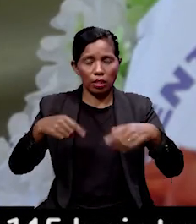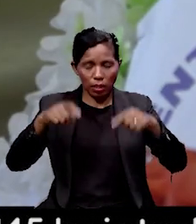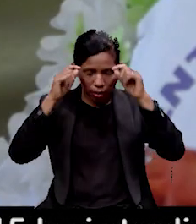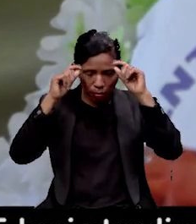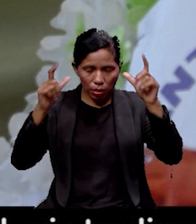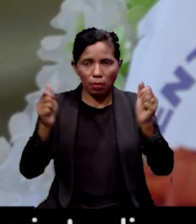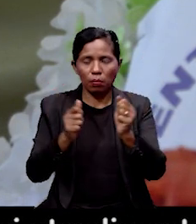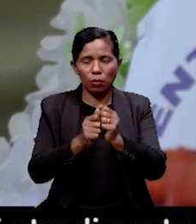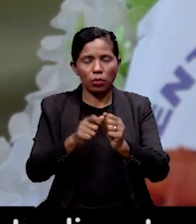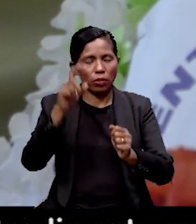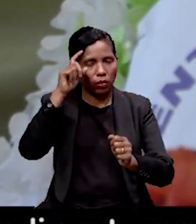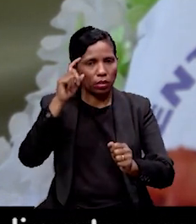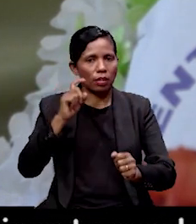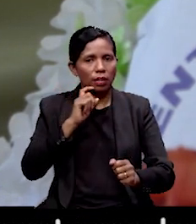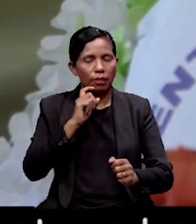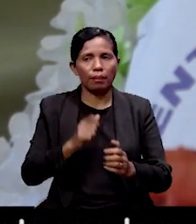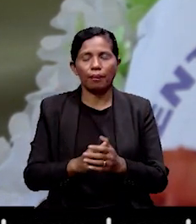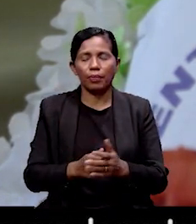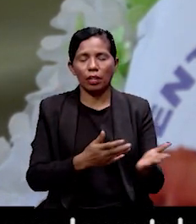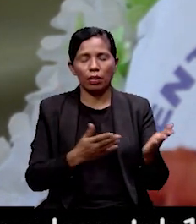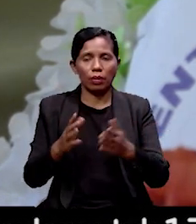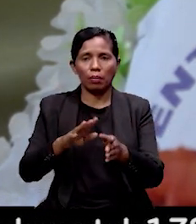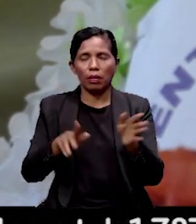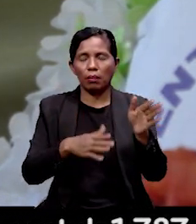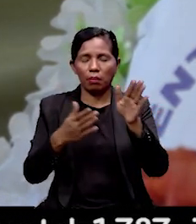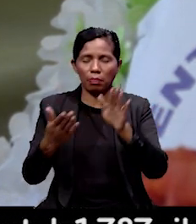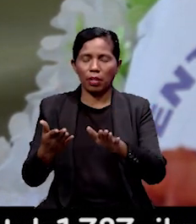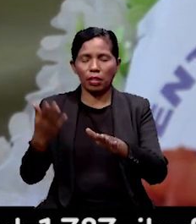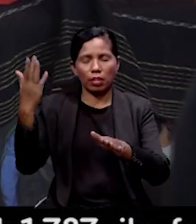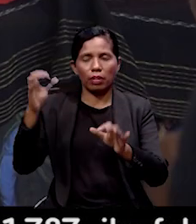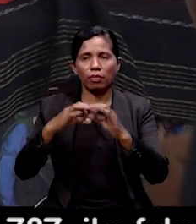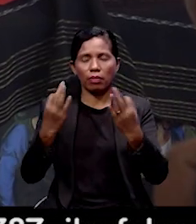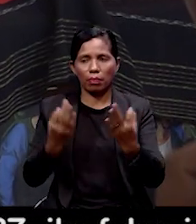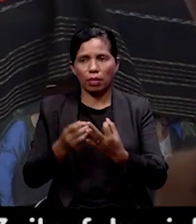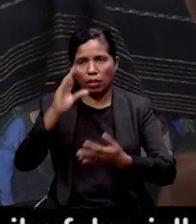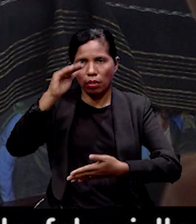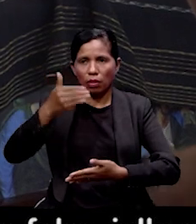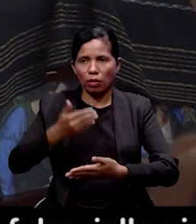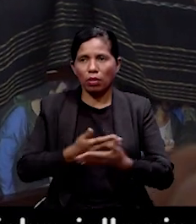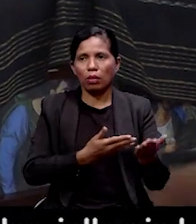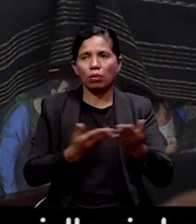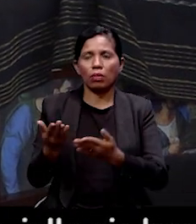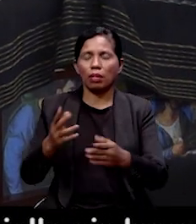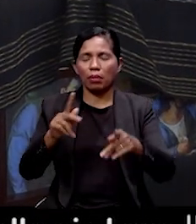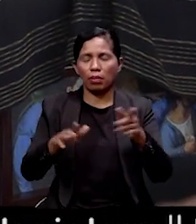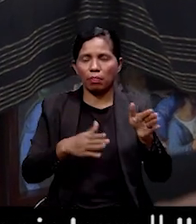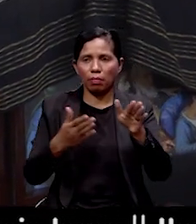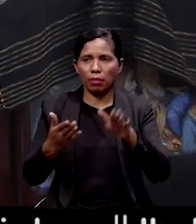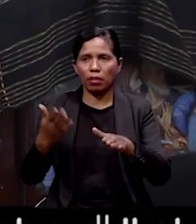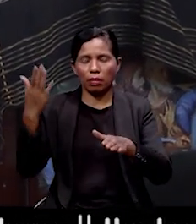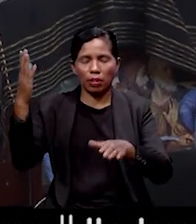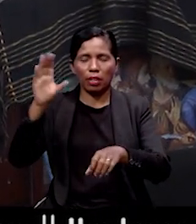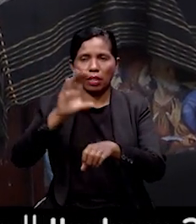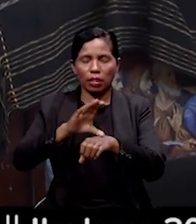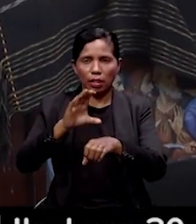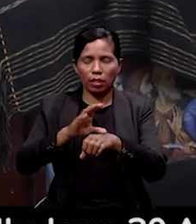ko kairala sanana Guzmán. Molok lori matebian ba deskansa ikus nia familia no oang kiak lori saudoso nia mate isin ba iha igreja